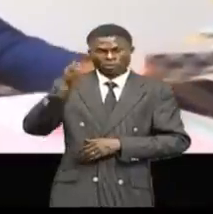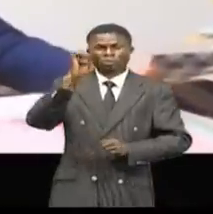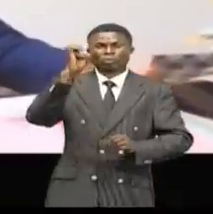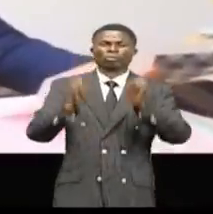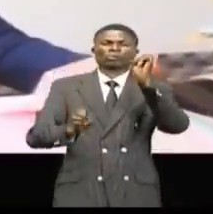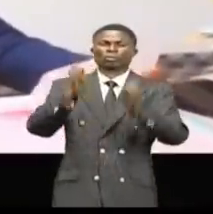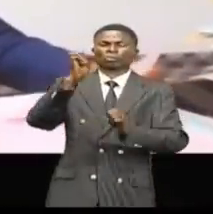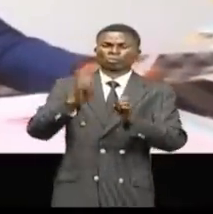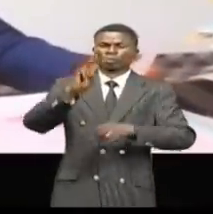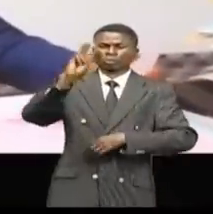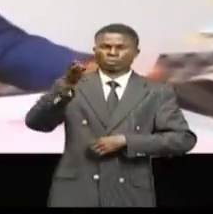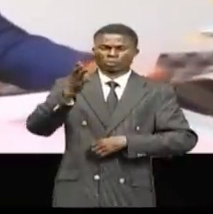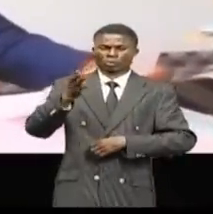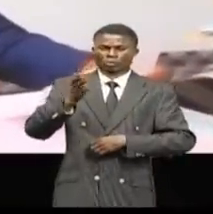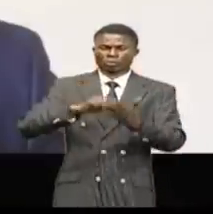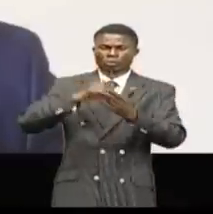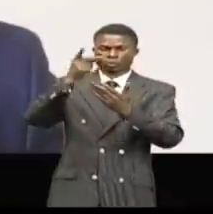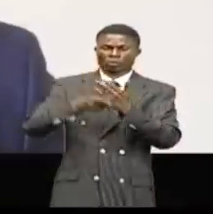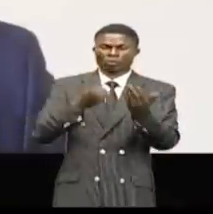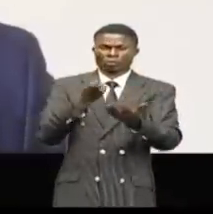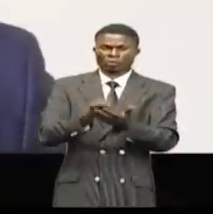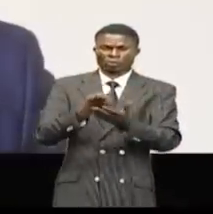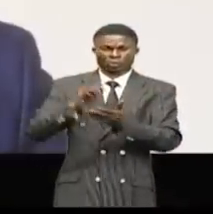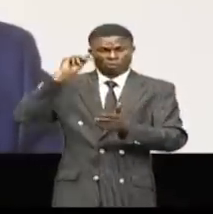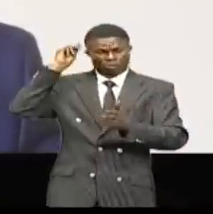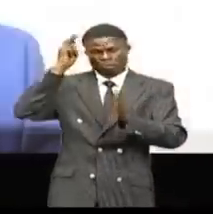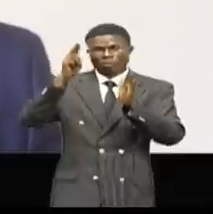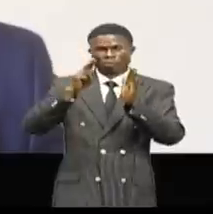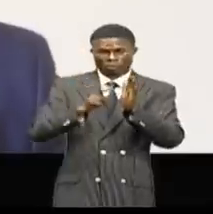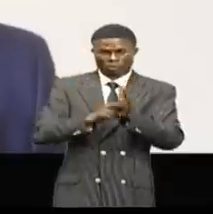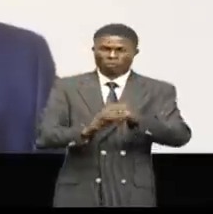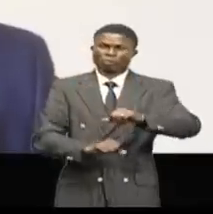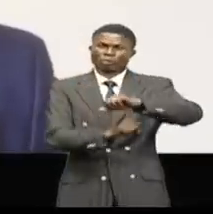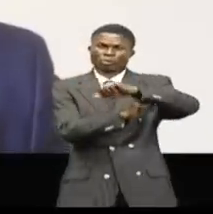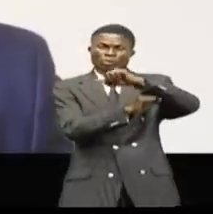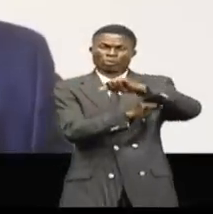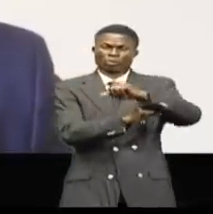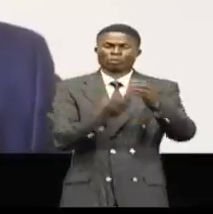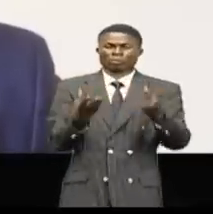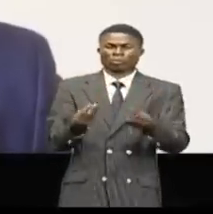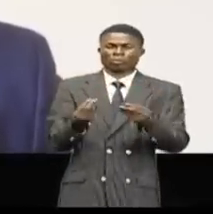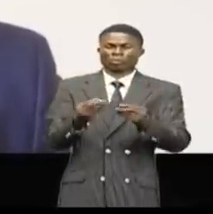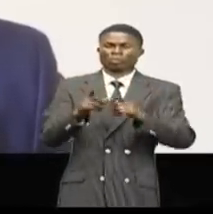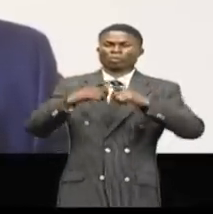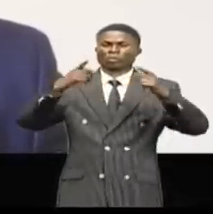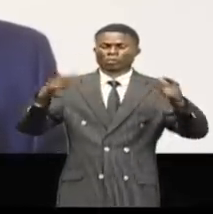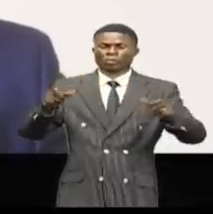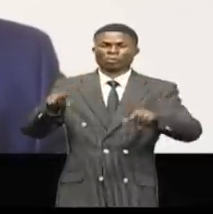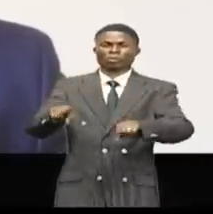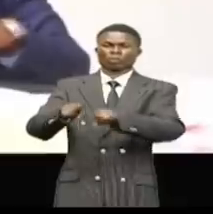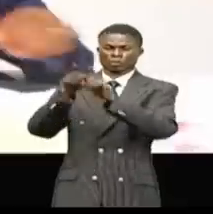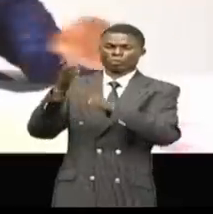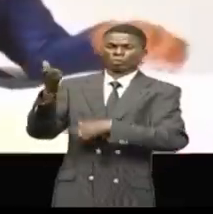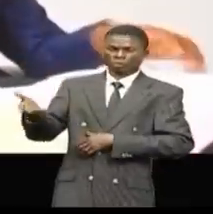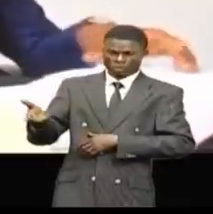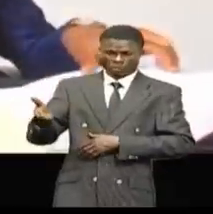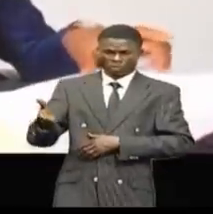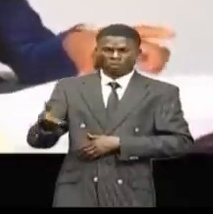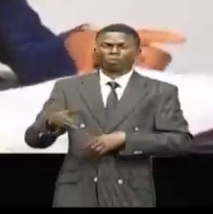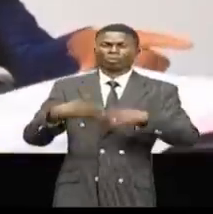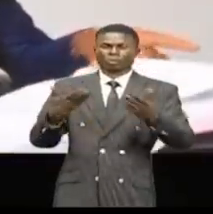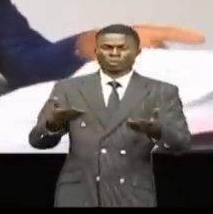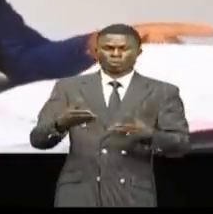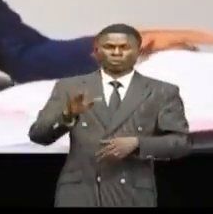l'évaluation de la troisième revue du programme économique du gouvernement soutenue par la facilité élargie de crédit. Ainsi,